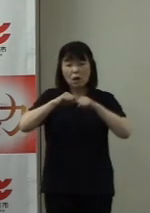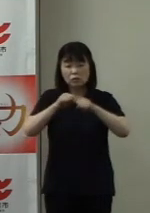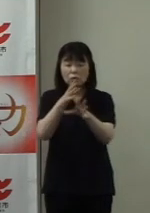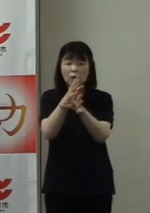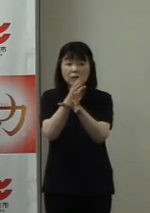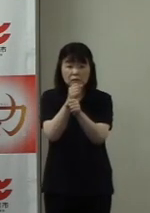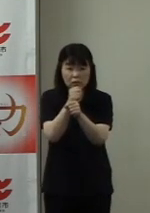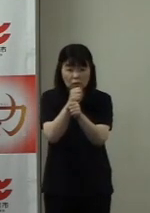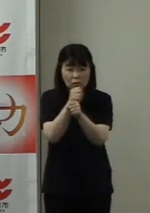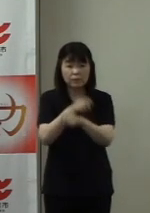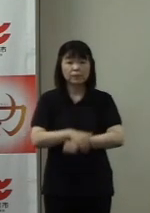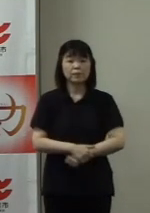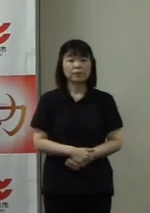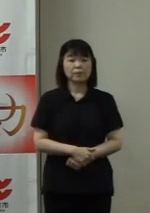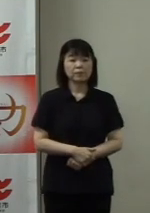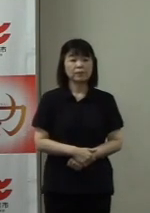か。